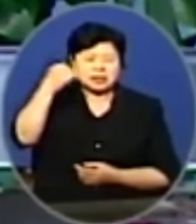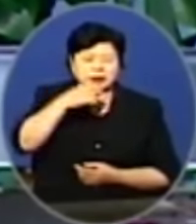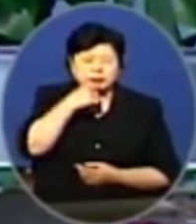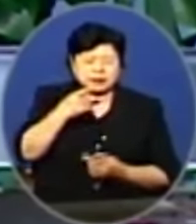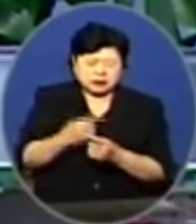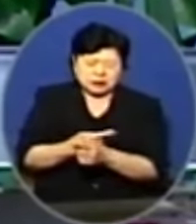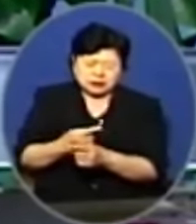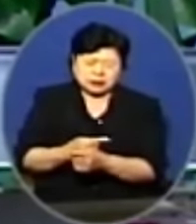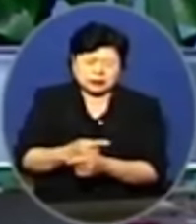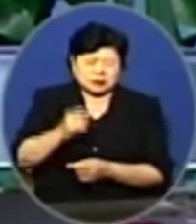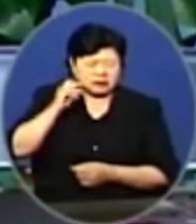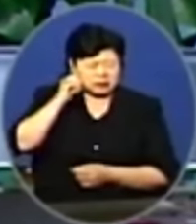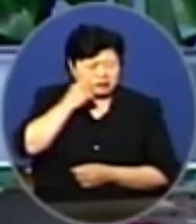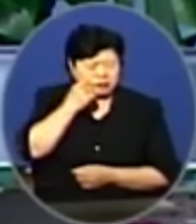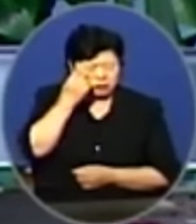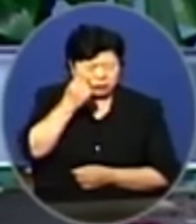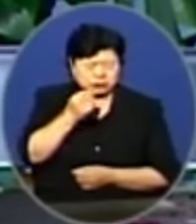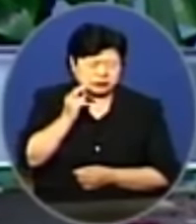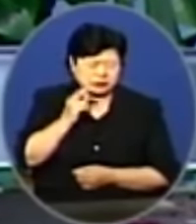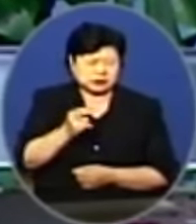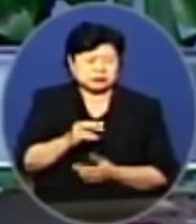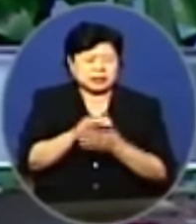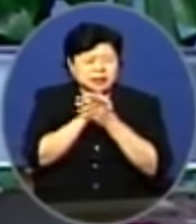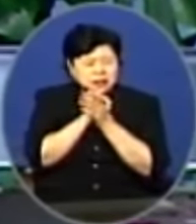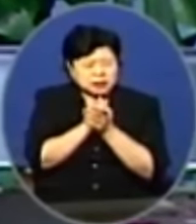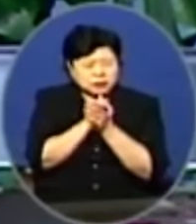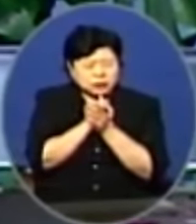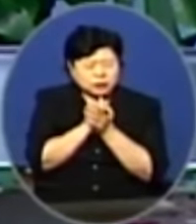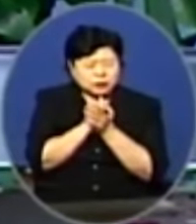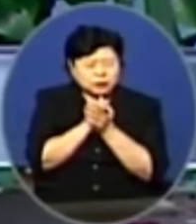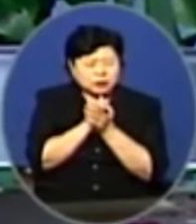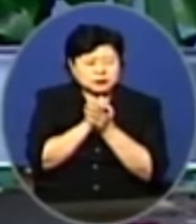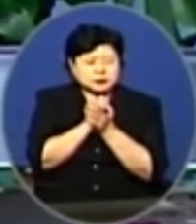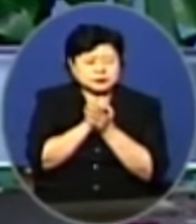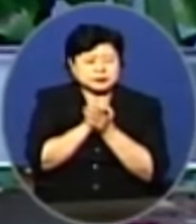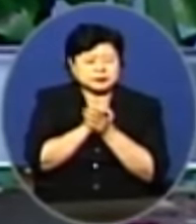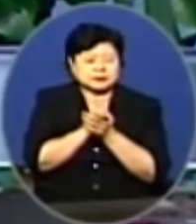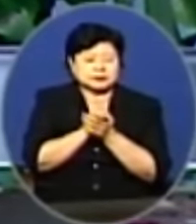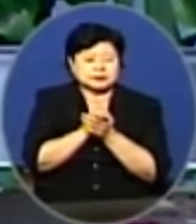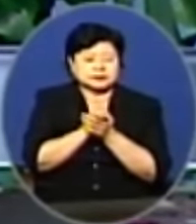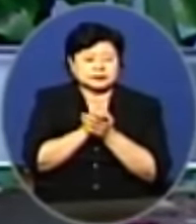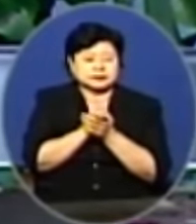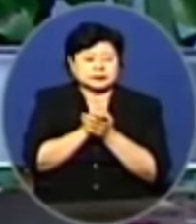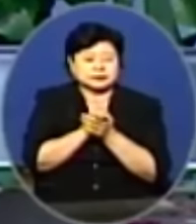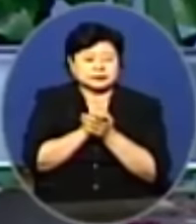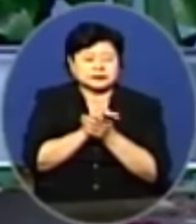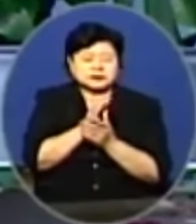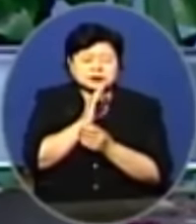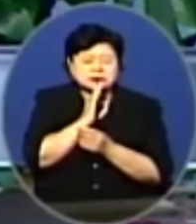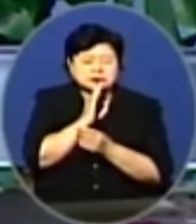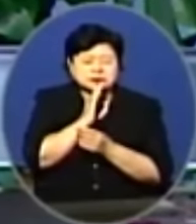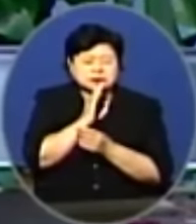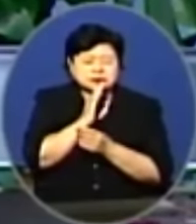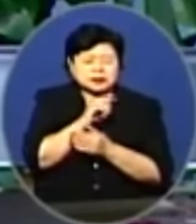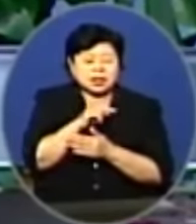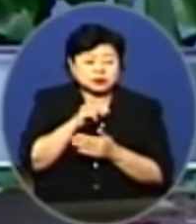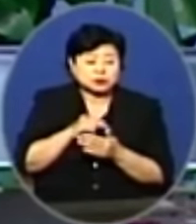피를 걸러내자니 얼마나 고통스럽습니까? 제가 기도를 하는데 진짜로